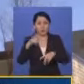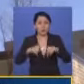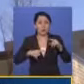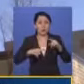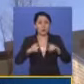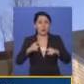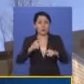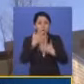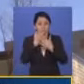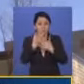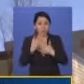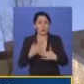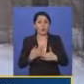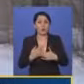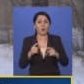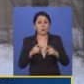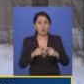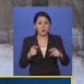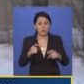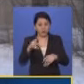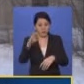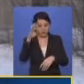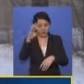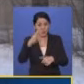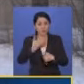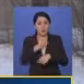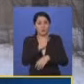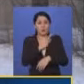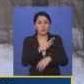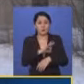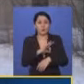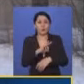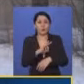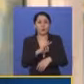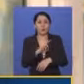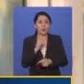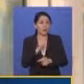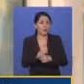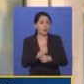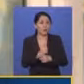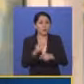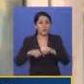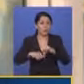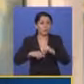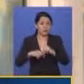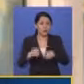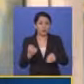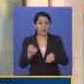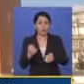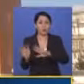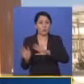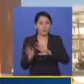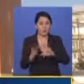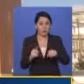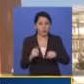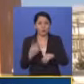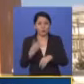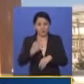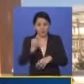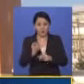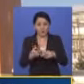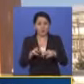деген отансүйгіштігін ояту, азаматтардың мемлекеттік туды пайдалануға және орнатуға тыйым салынған деген қоғамдағы